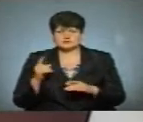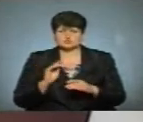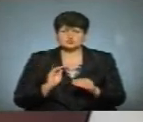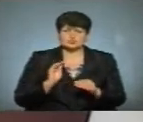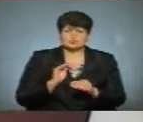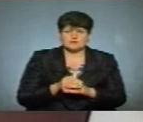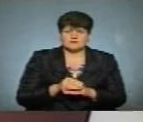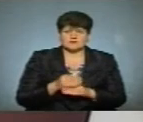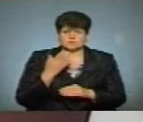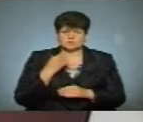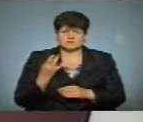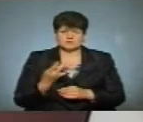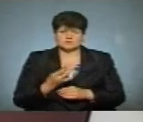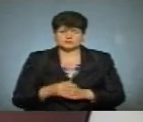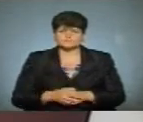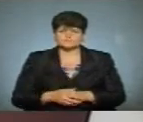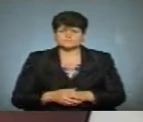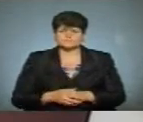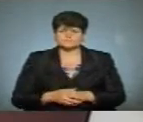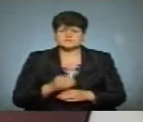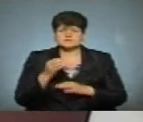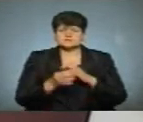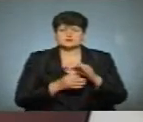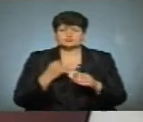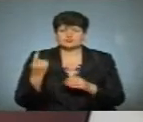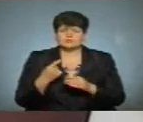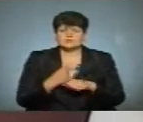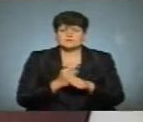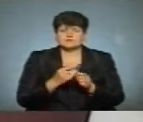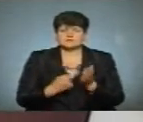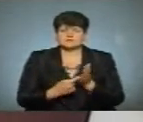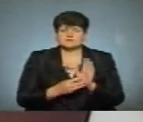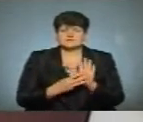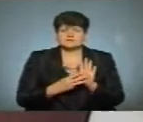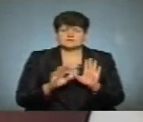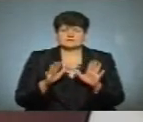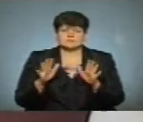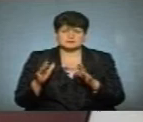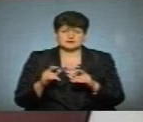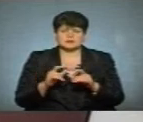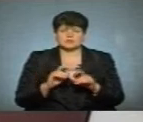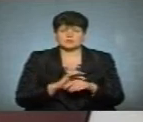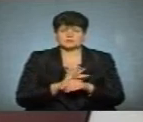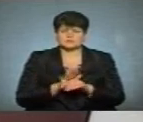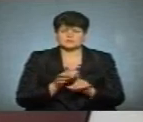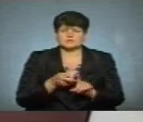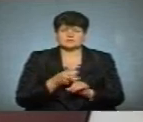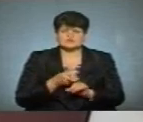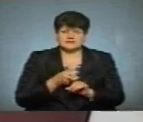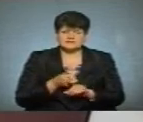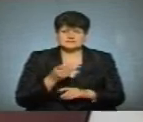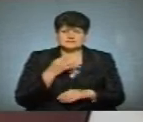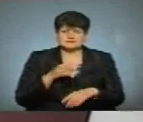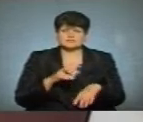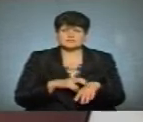коли це необхідно. За добу в області лабораторно підтвердили 8 випадків коронавірусної інфекції, повідомив епідеміолог